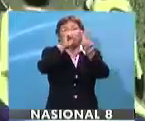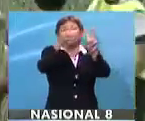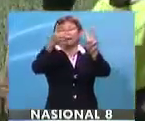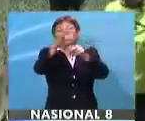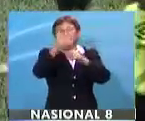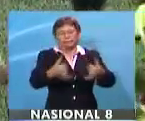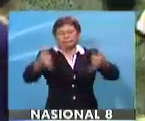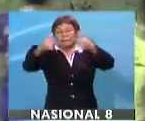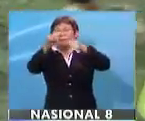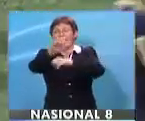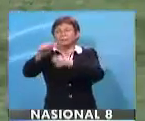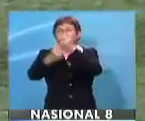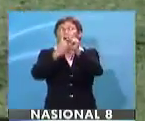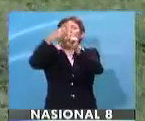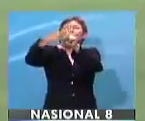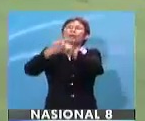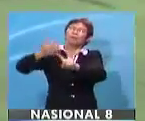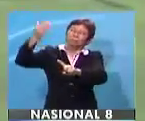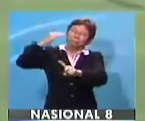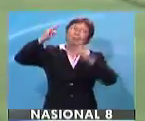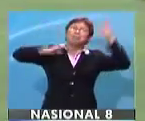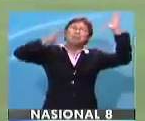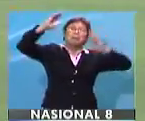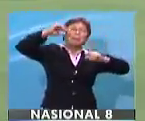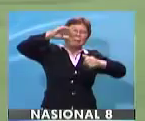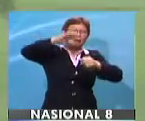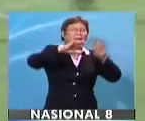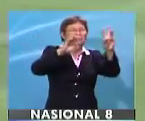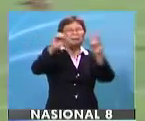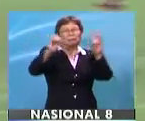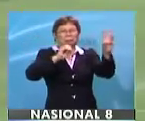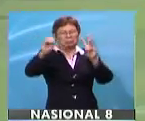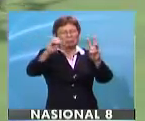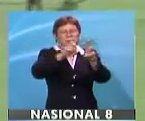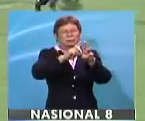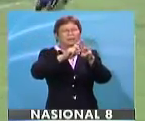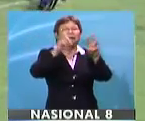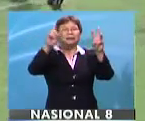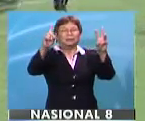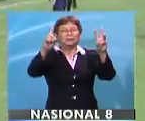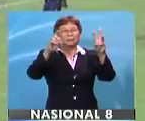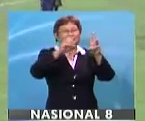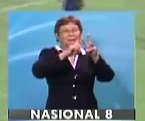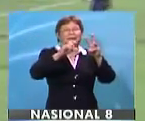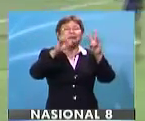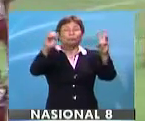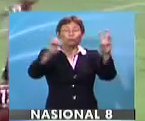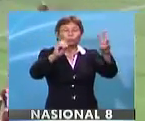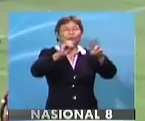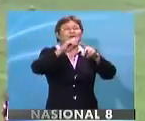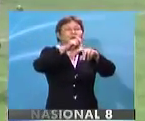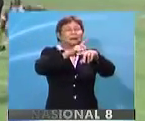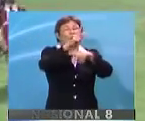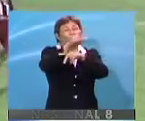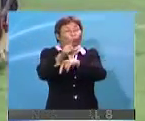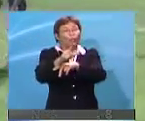Asia 2019 bulan lalu. Malaysia dibelasah 6-0 pada aksi kedua di Stadium Nasional Bukit Jalil pada 16 Jun lalu,